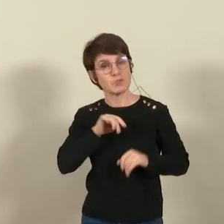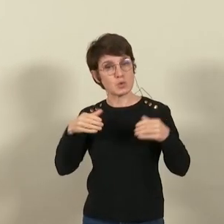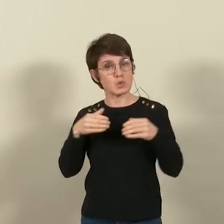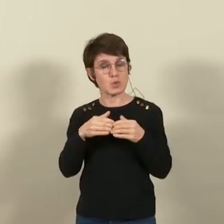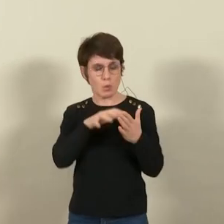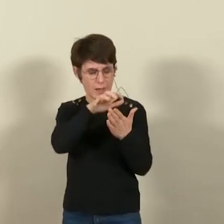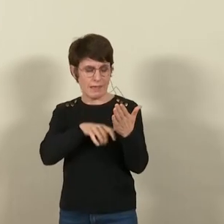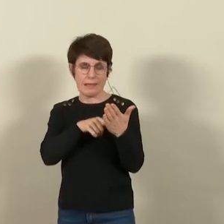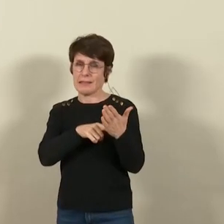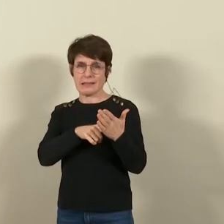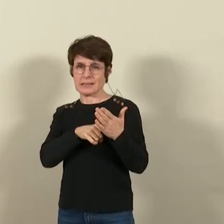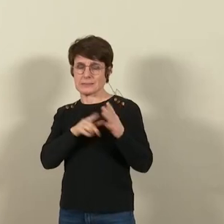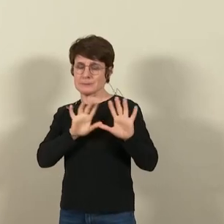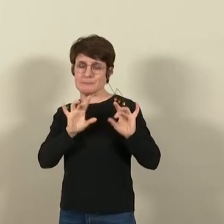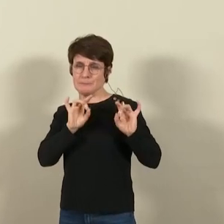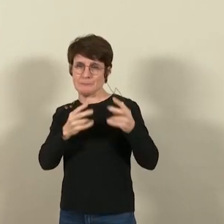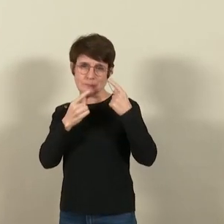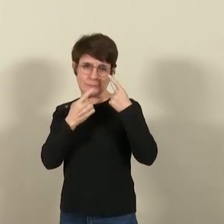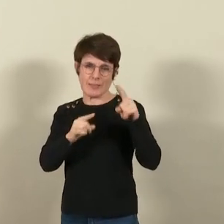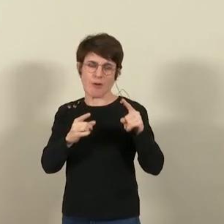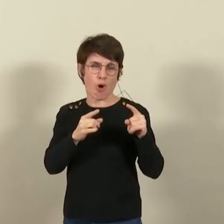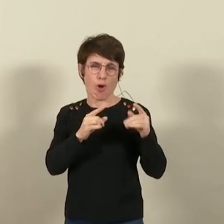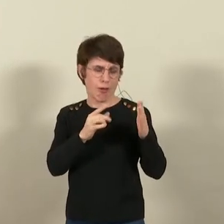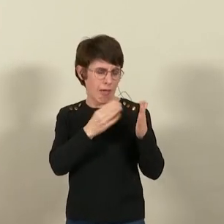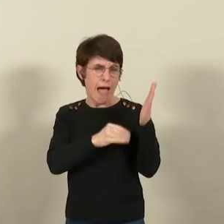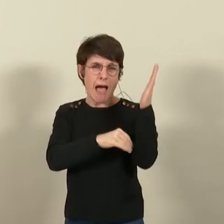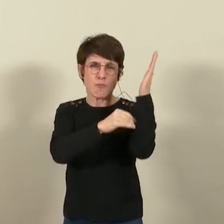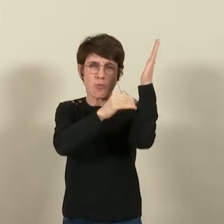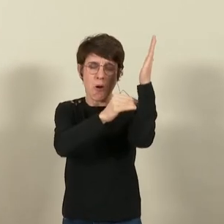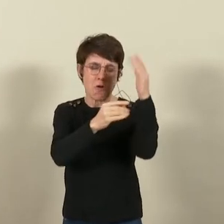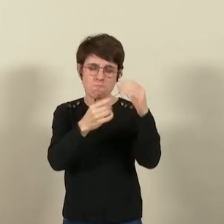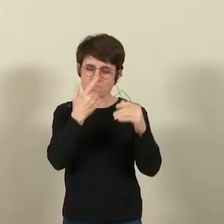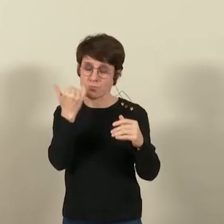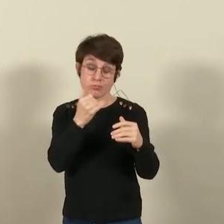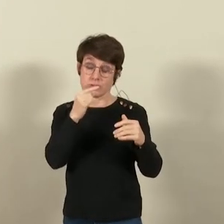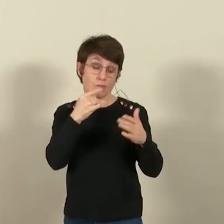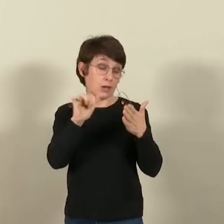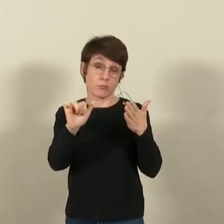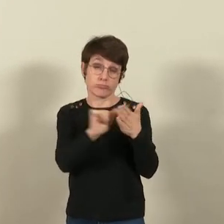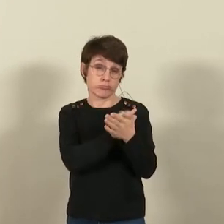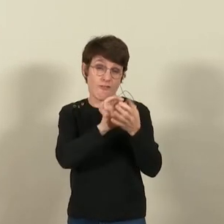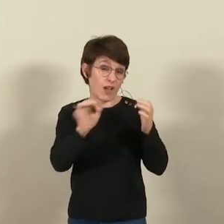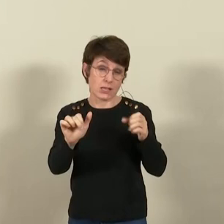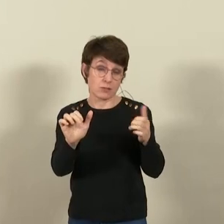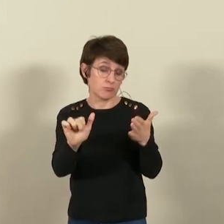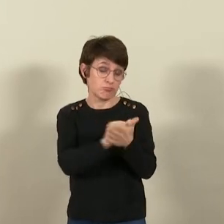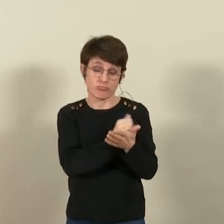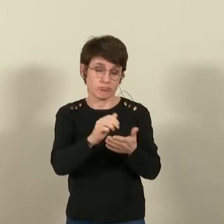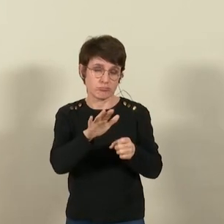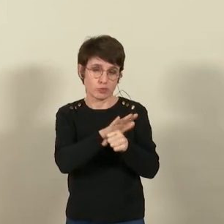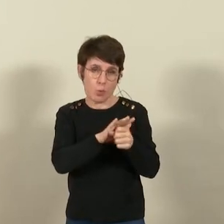texte est trop éloigné de la réalité pour envisager des amendements cela nous pousserait en vérité à réécrire tout le vœu le problème de la